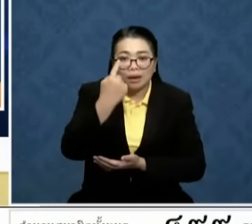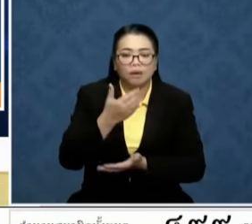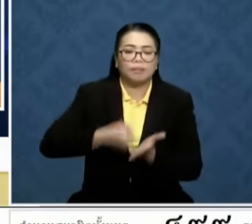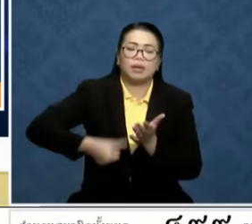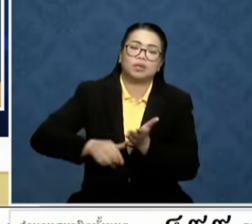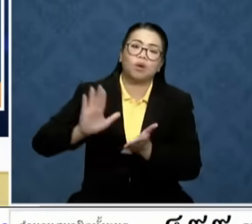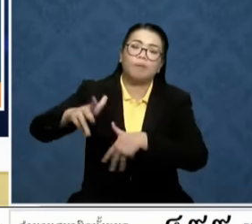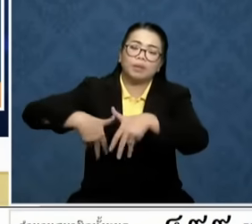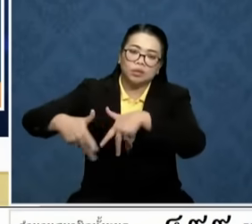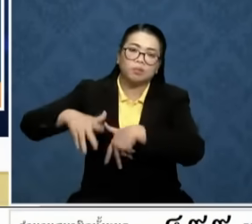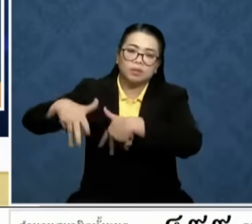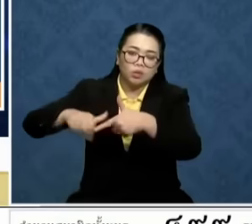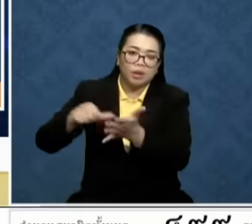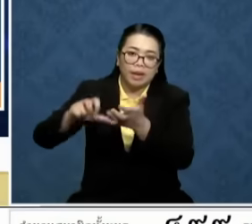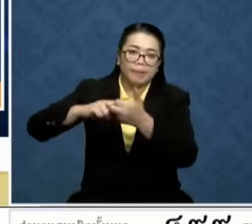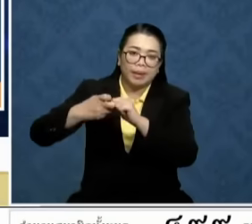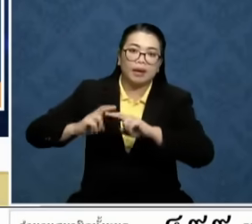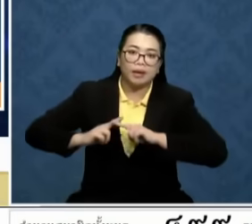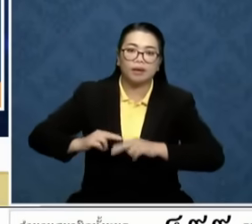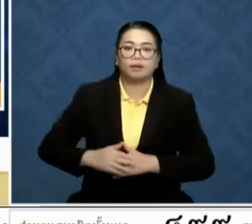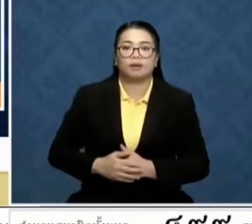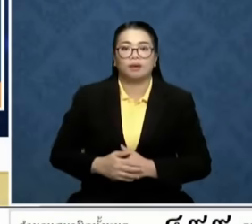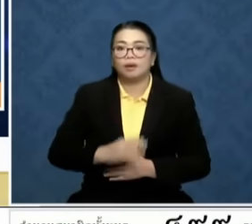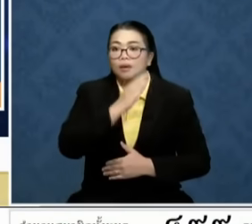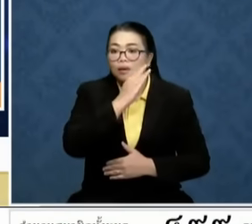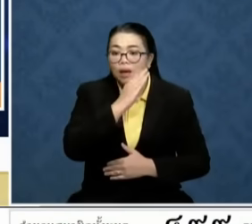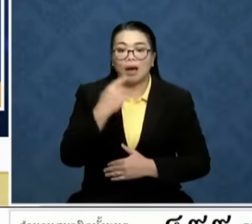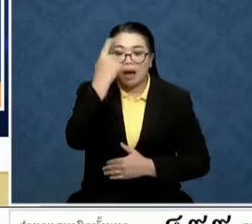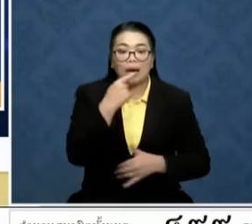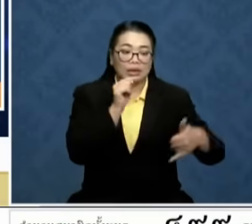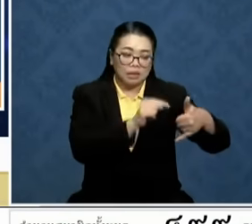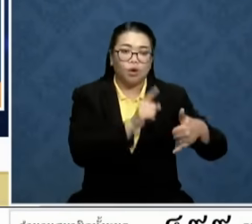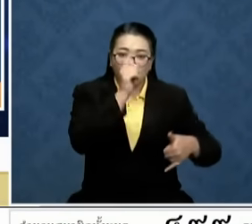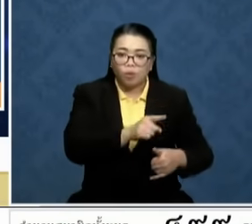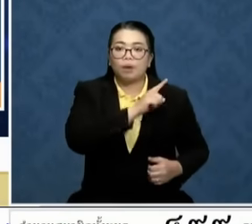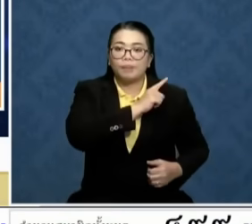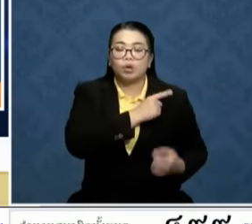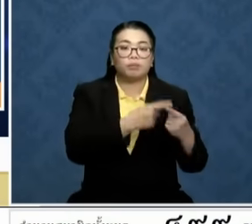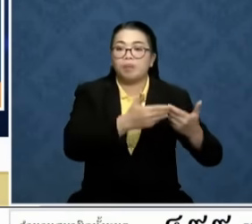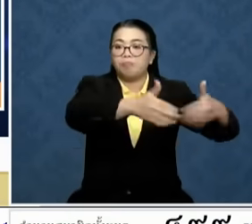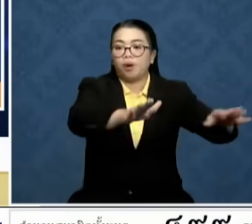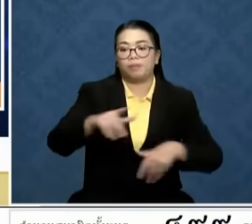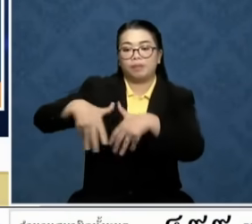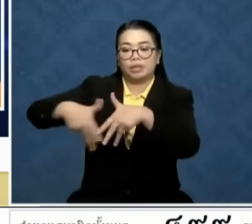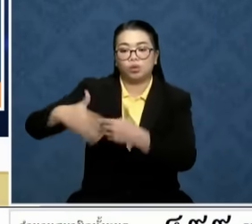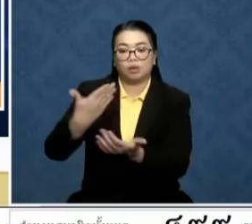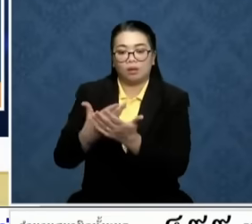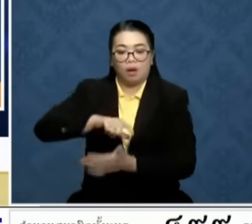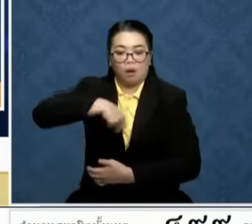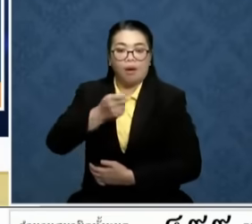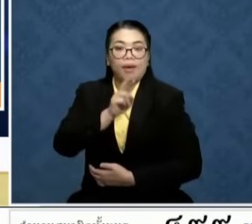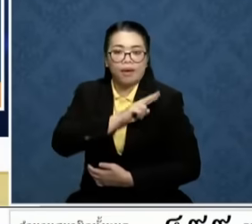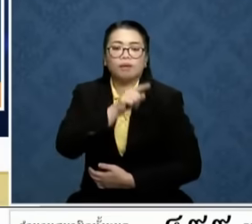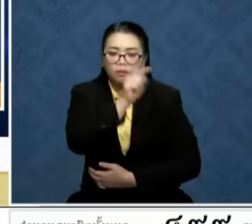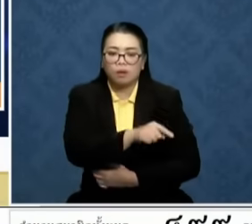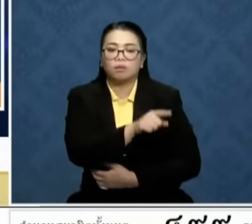เราและประชาชนถ้ามันมีผู้ที่ควรจะต้องรับผิดชอบเขาควร